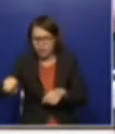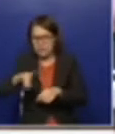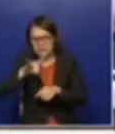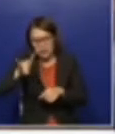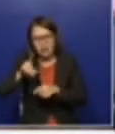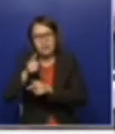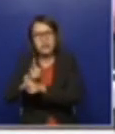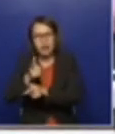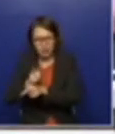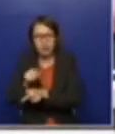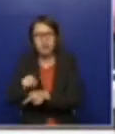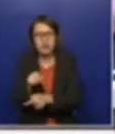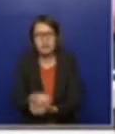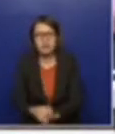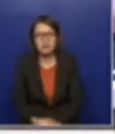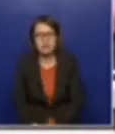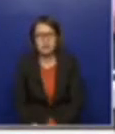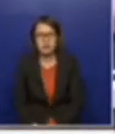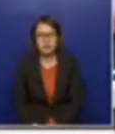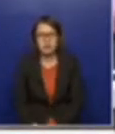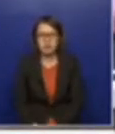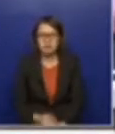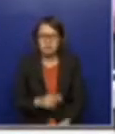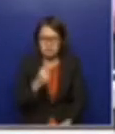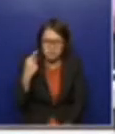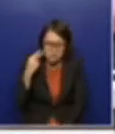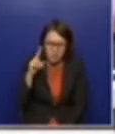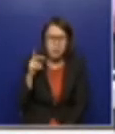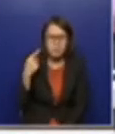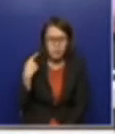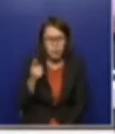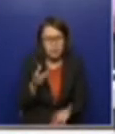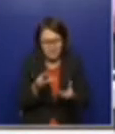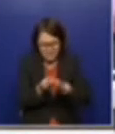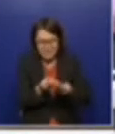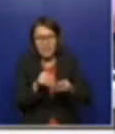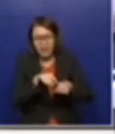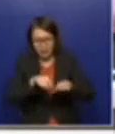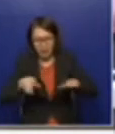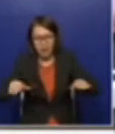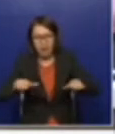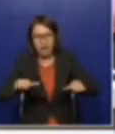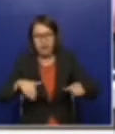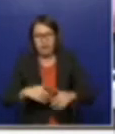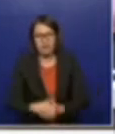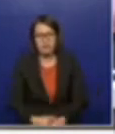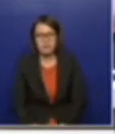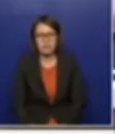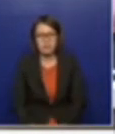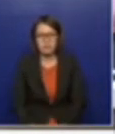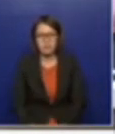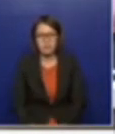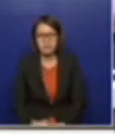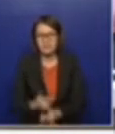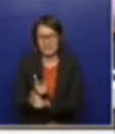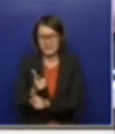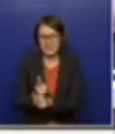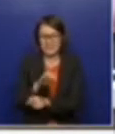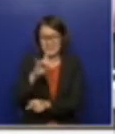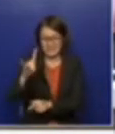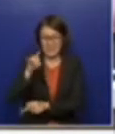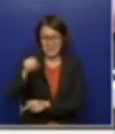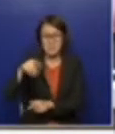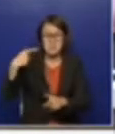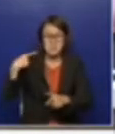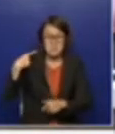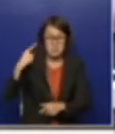หมครับที่สาธารณประโยชน์จะครอบถึงหรือไม่ผมคิดว่าที่ทำเลเลี้ยงสัตว์ที่สาธารณประโยชน์เกิ